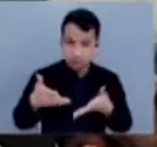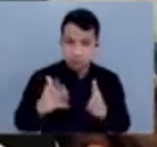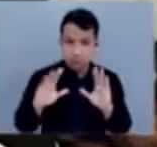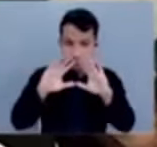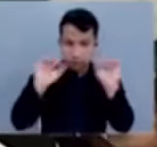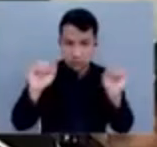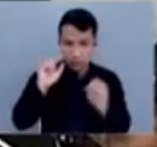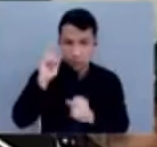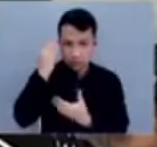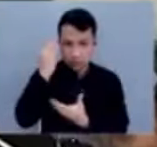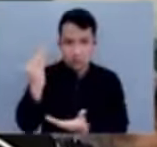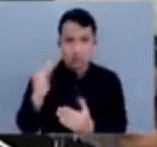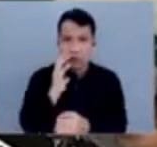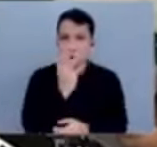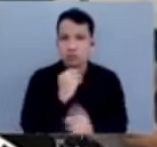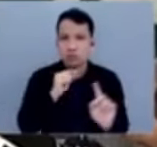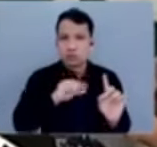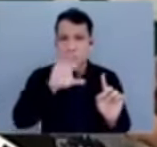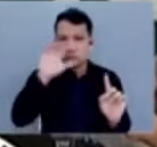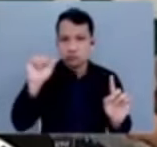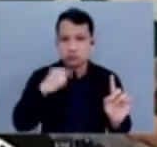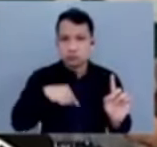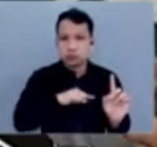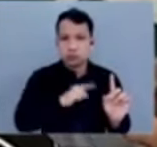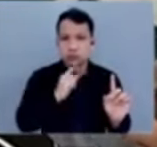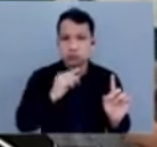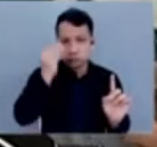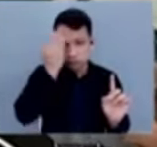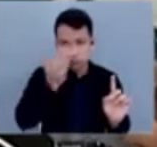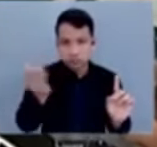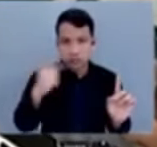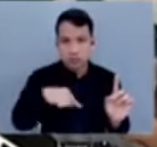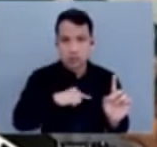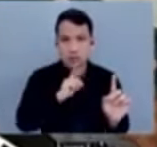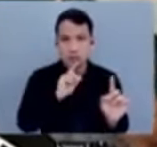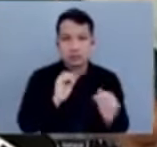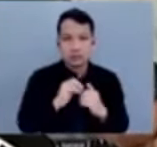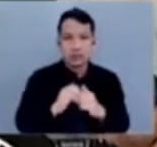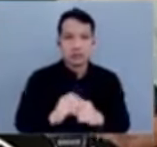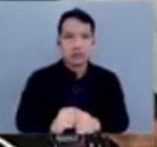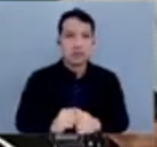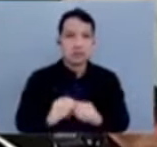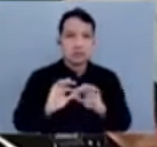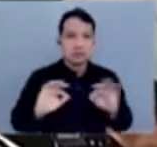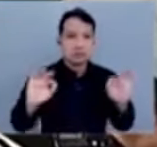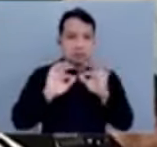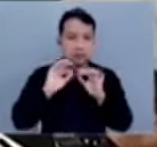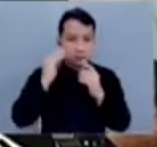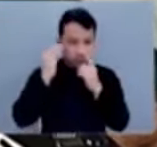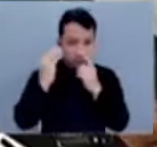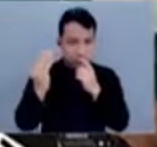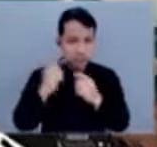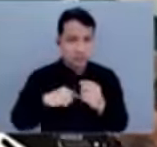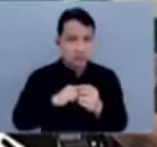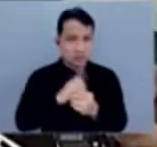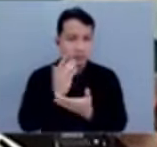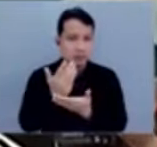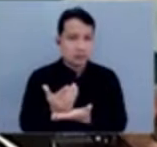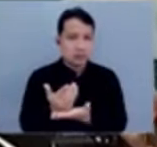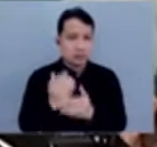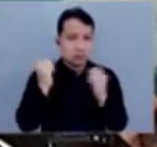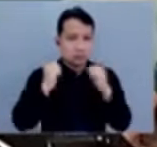presidente o sino mang opisyal ng kabinete hinggil dito. Kaya mali ang